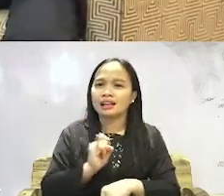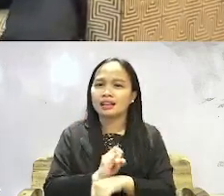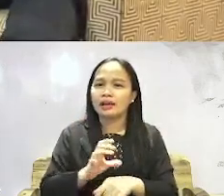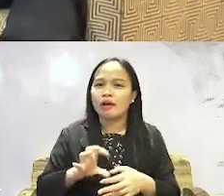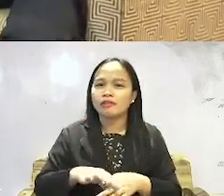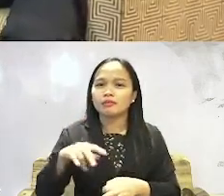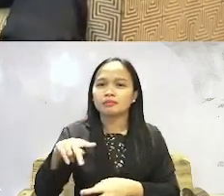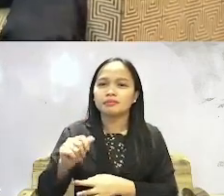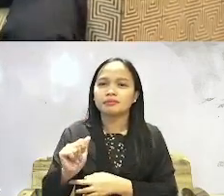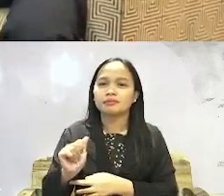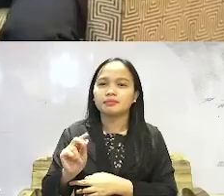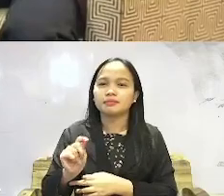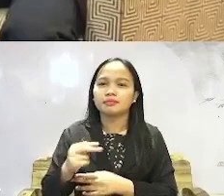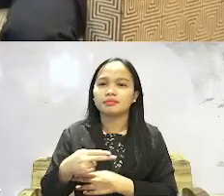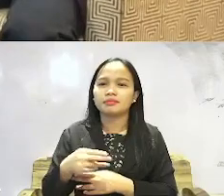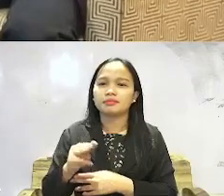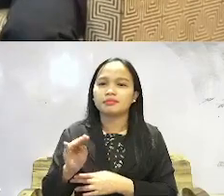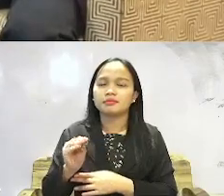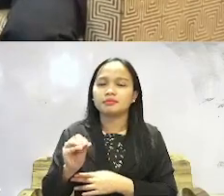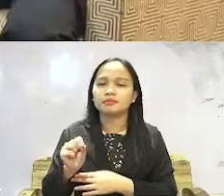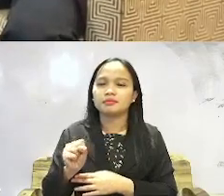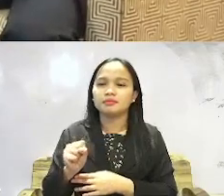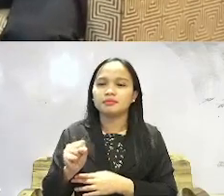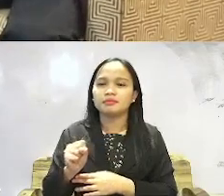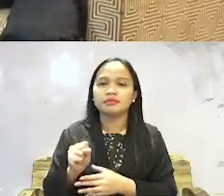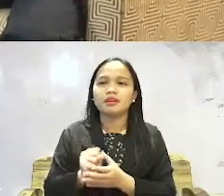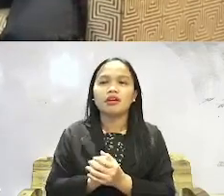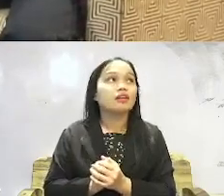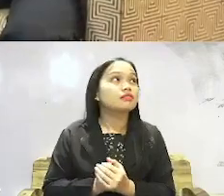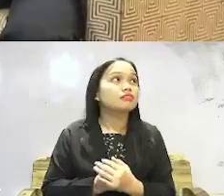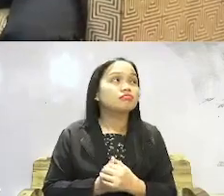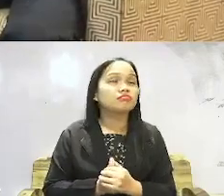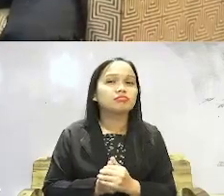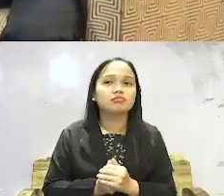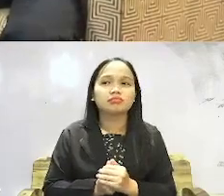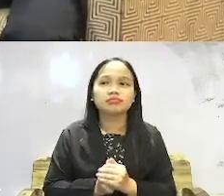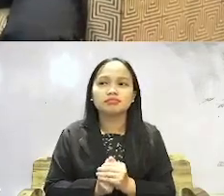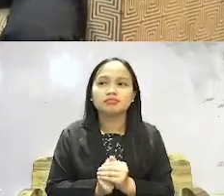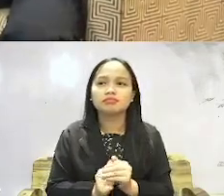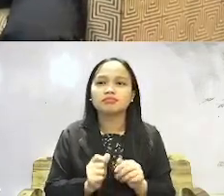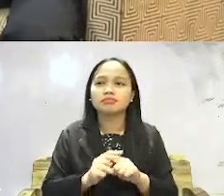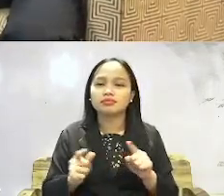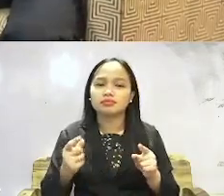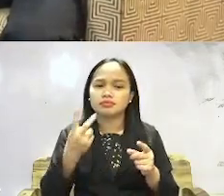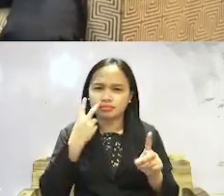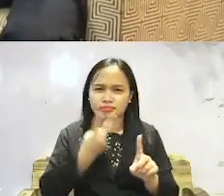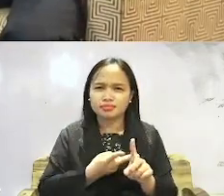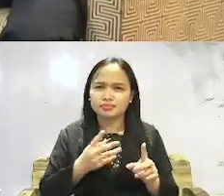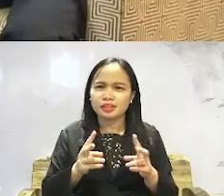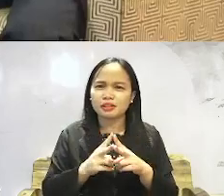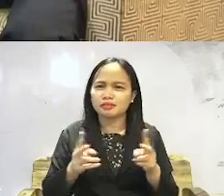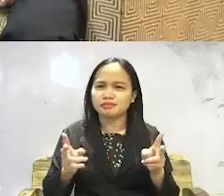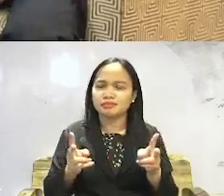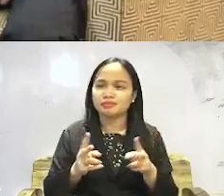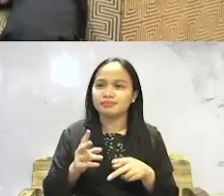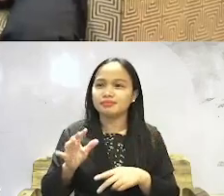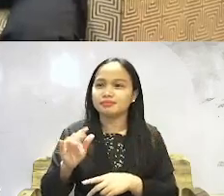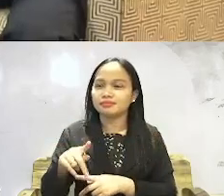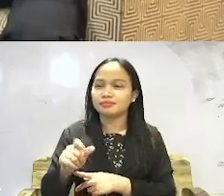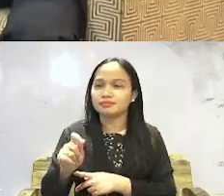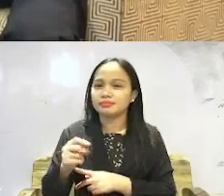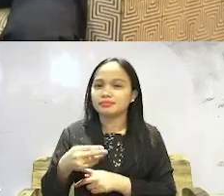Yes. Sambahin sa ano? Skong? Hindi. Talagang, Patmos.